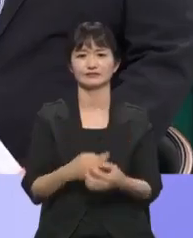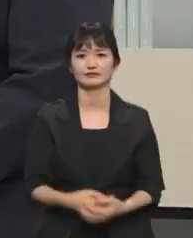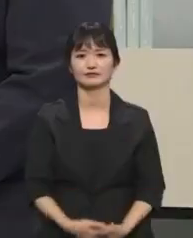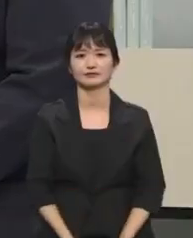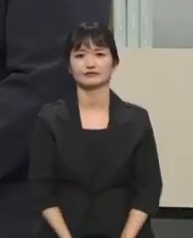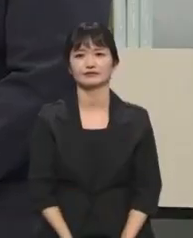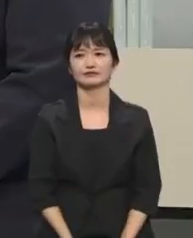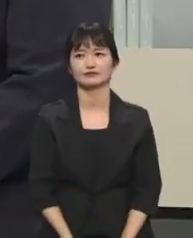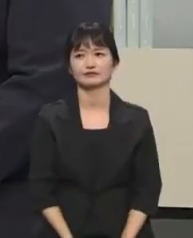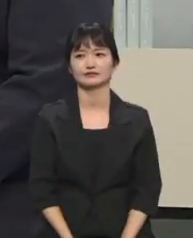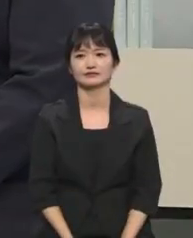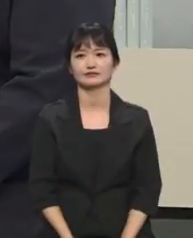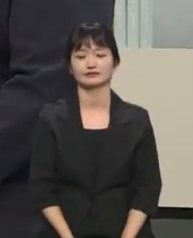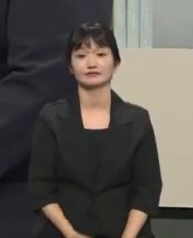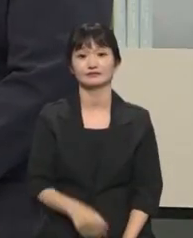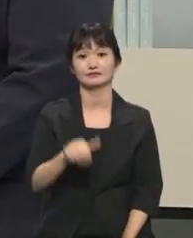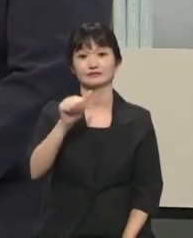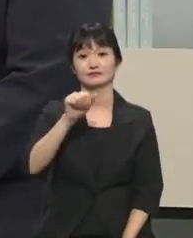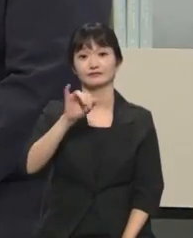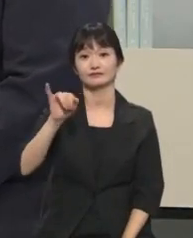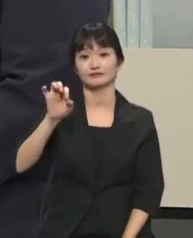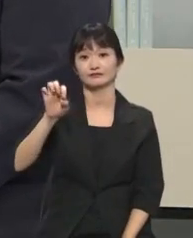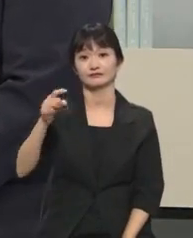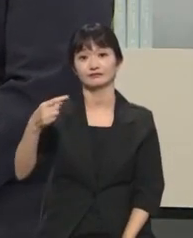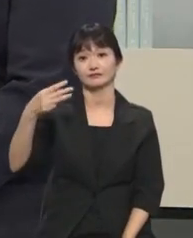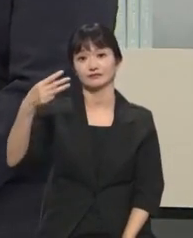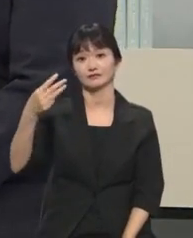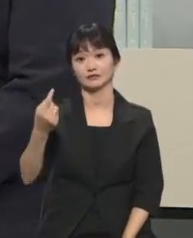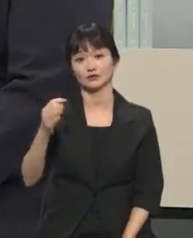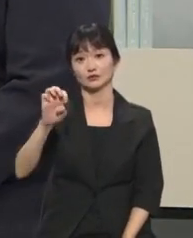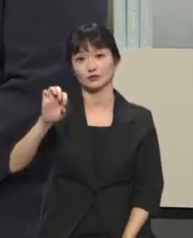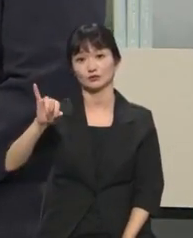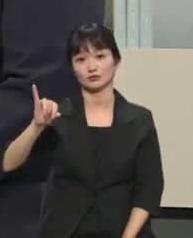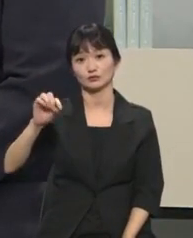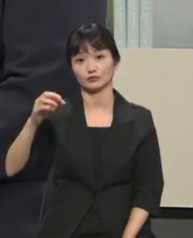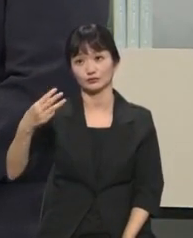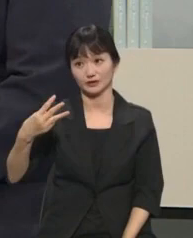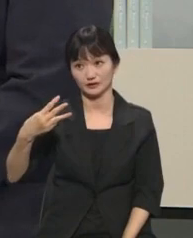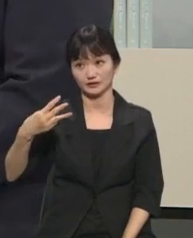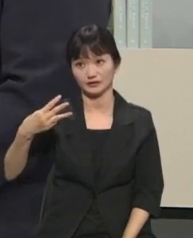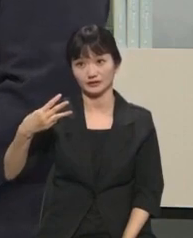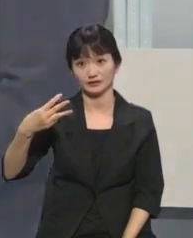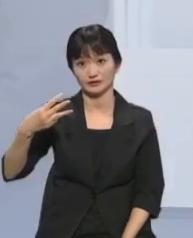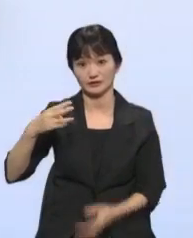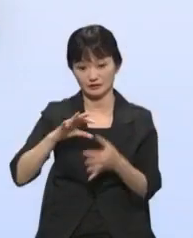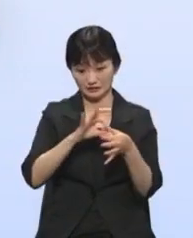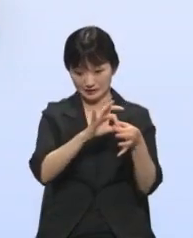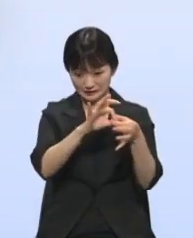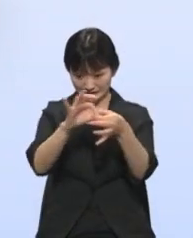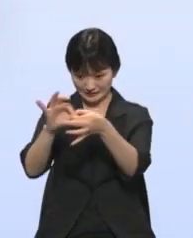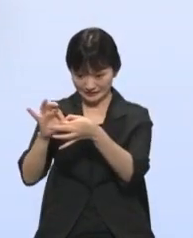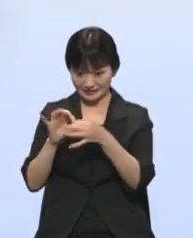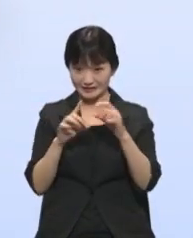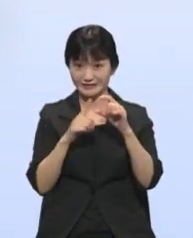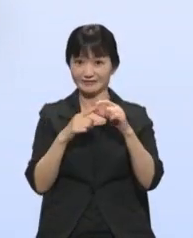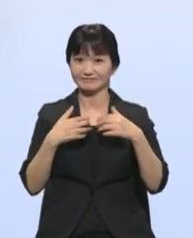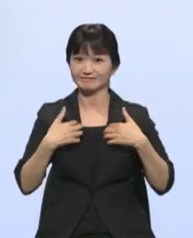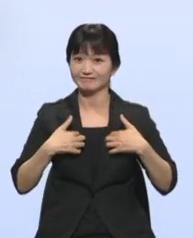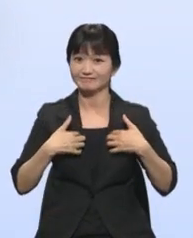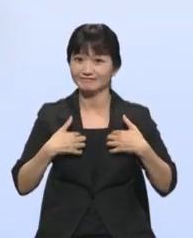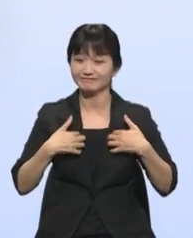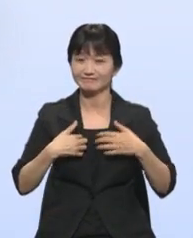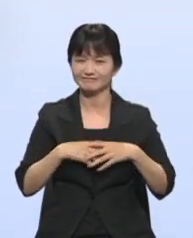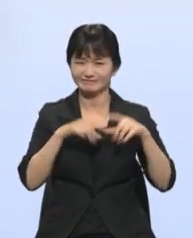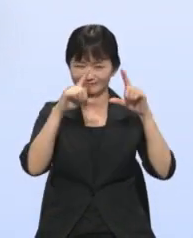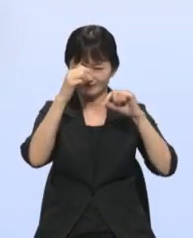네 두 번째 키워드를 좀 밝은 키워드인데요 바로 AI 프로필이라고 하는 키워드입니다 근데 연간 키워드가 참 재미있어요 보시게 되면 뭐